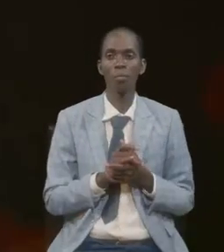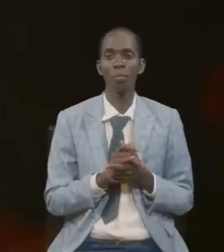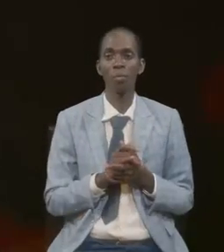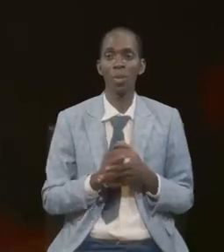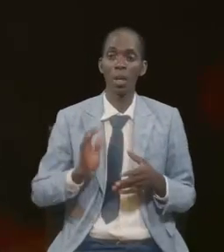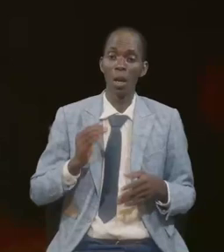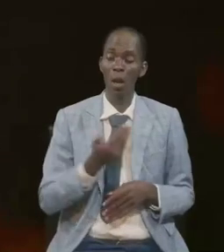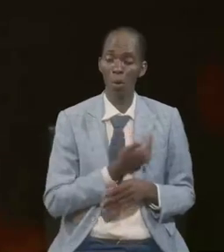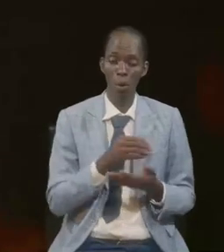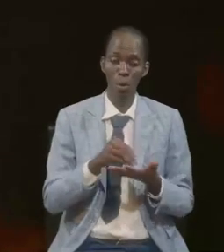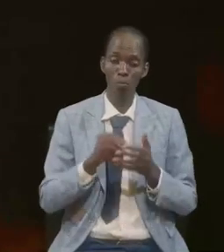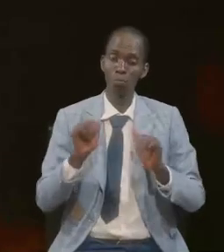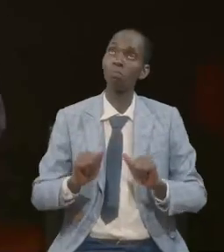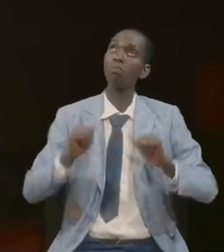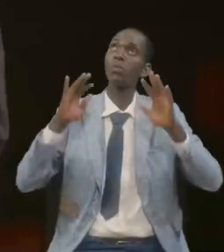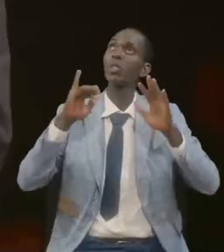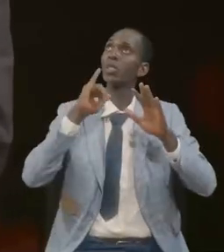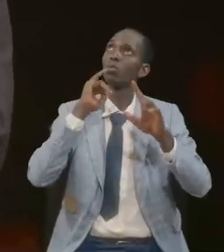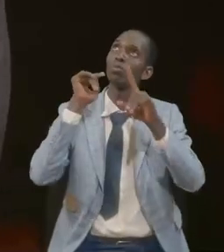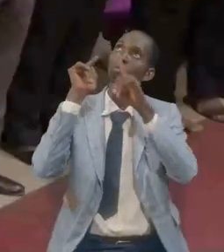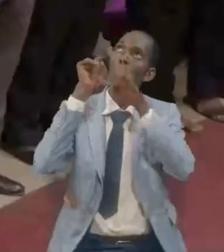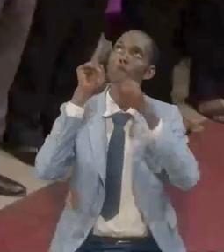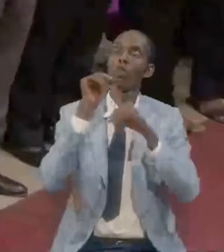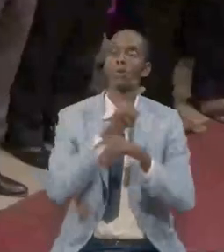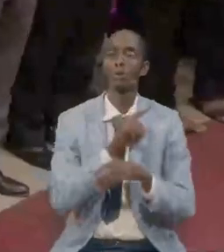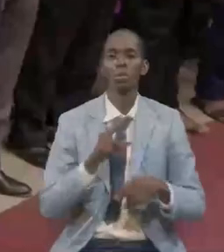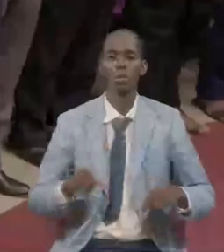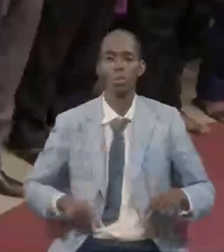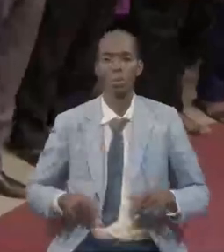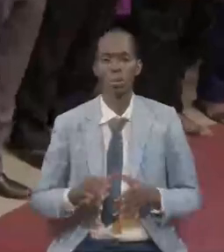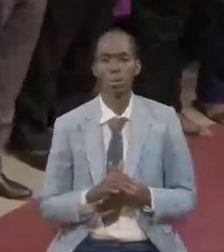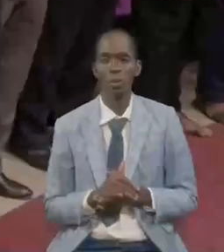notre consécration est au Seigneur.